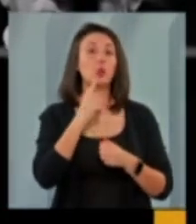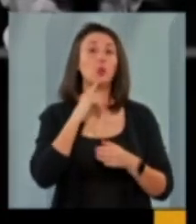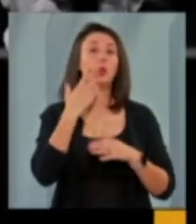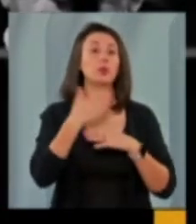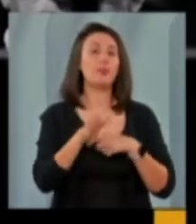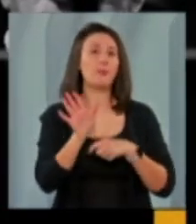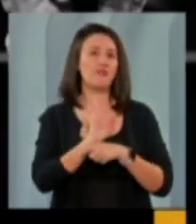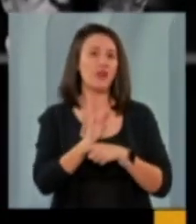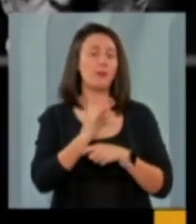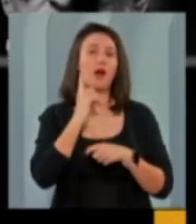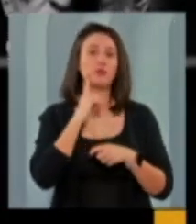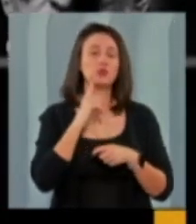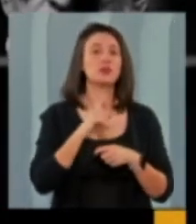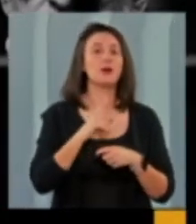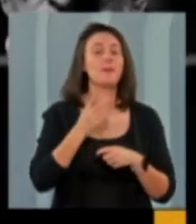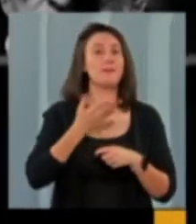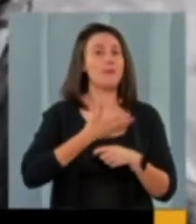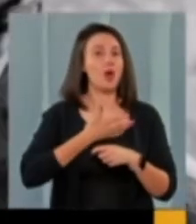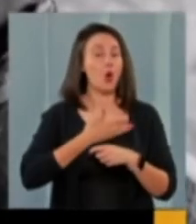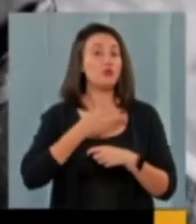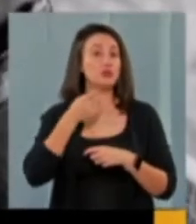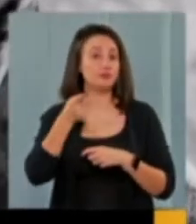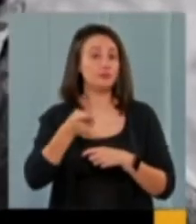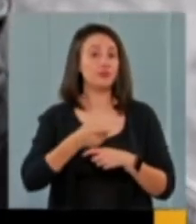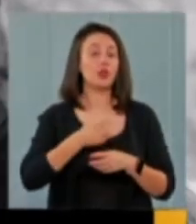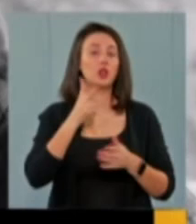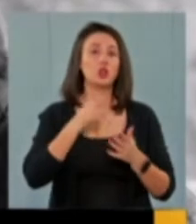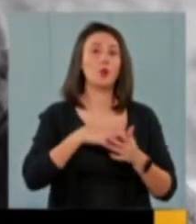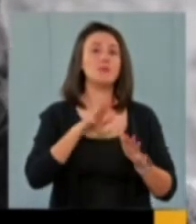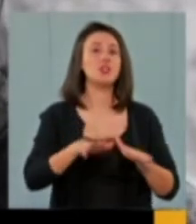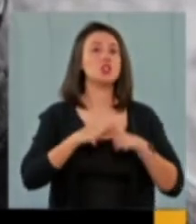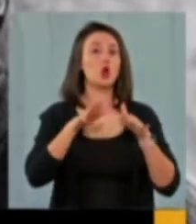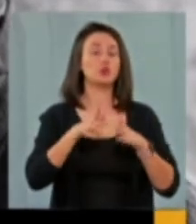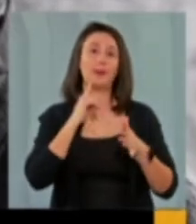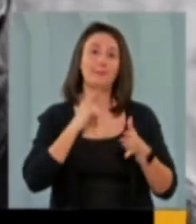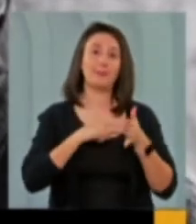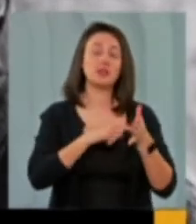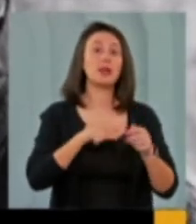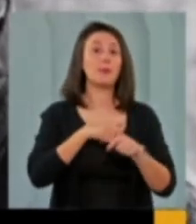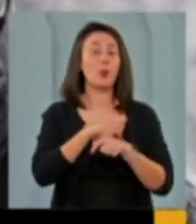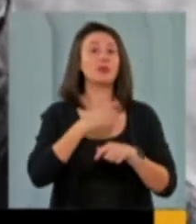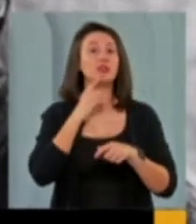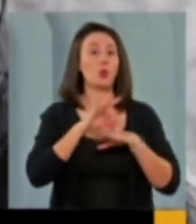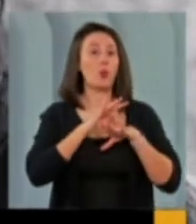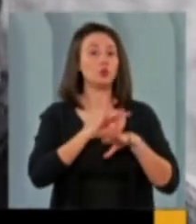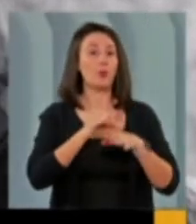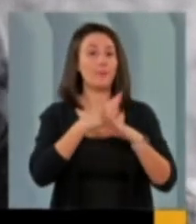Remus Mărgineanu a fost Cardinalul. Pelicula a apărut în anul 2019 prezintă momentul în care